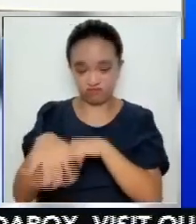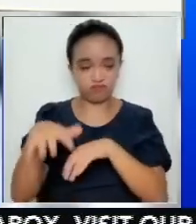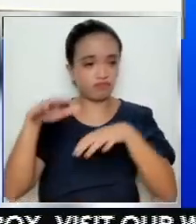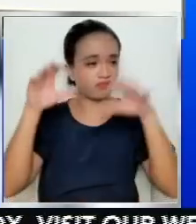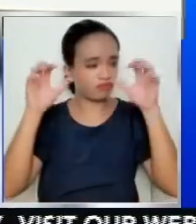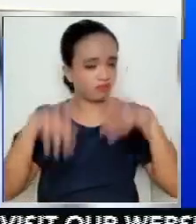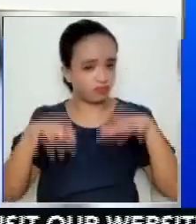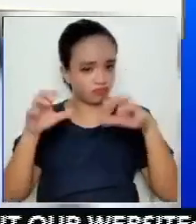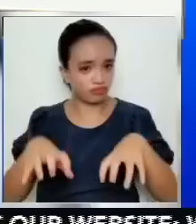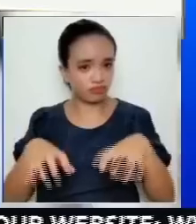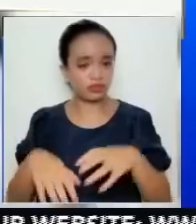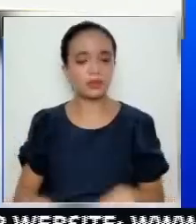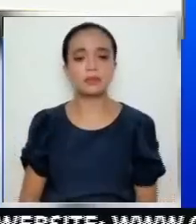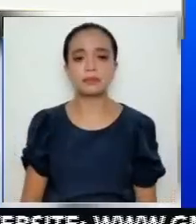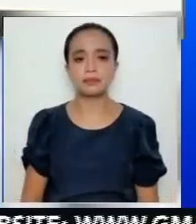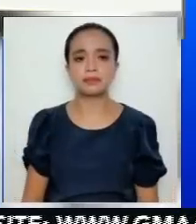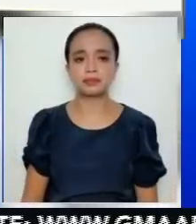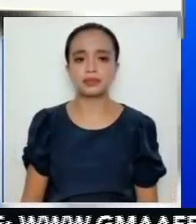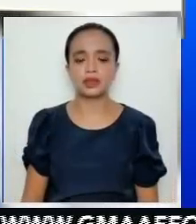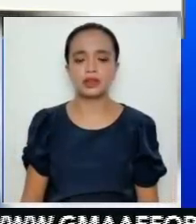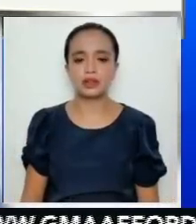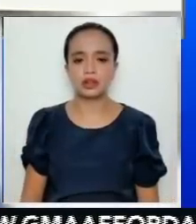habagat?